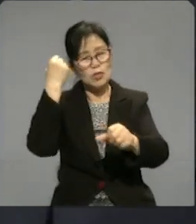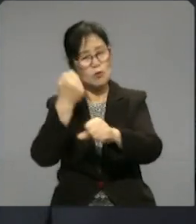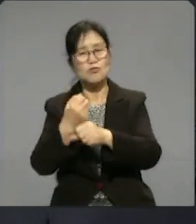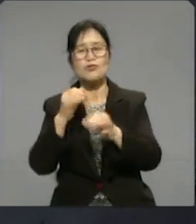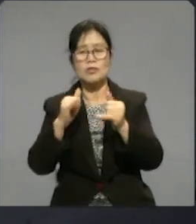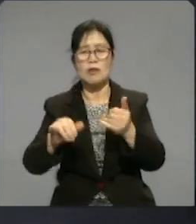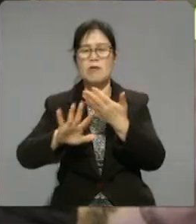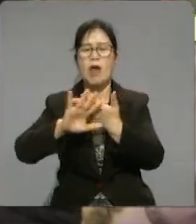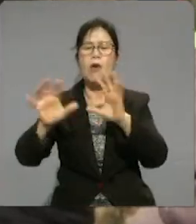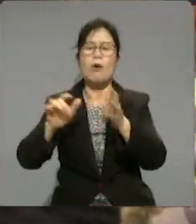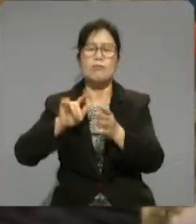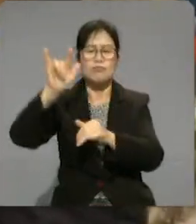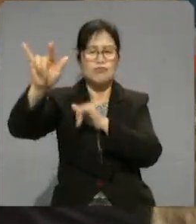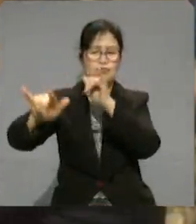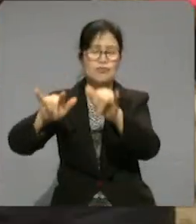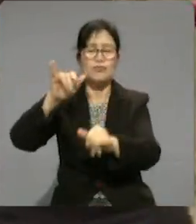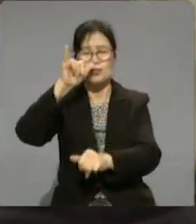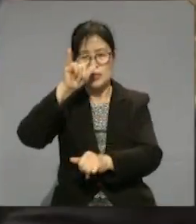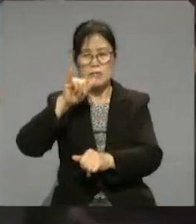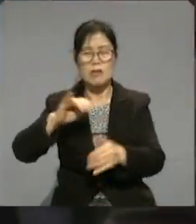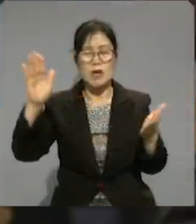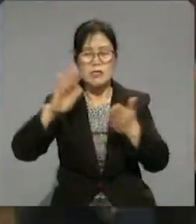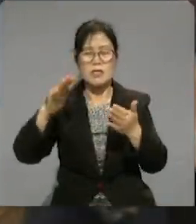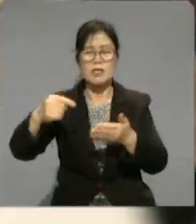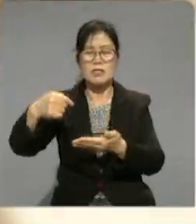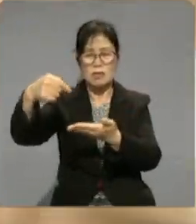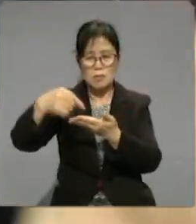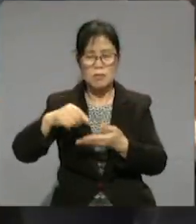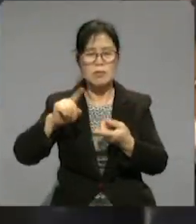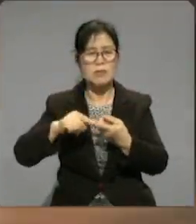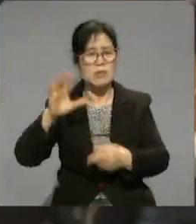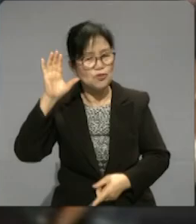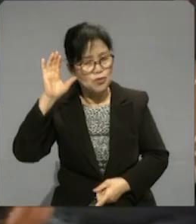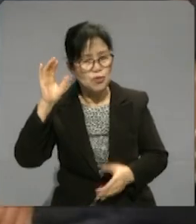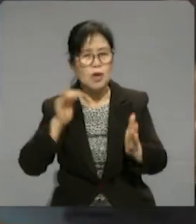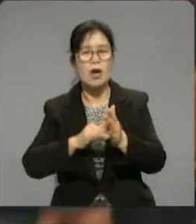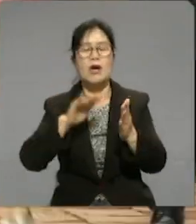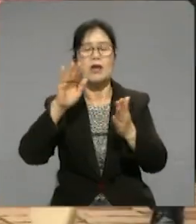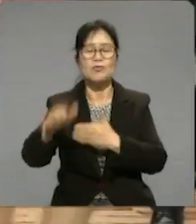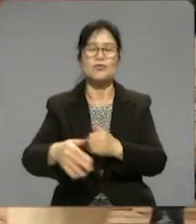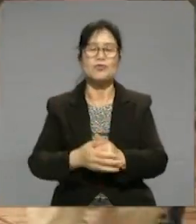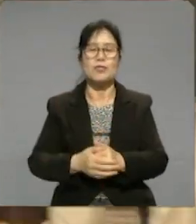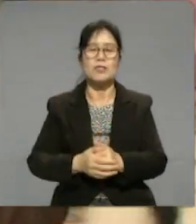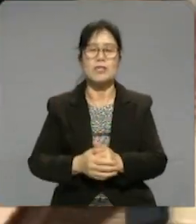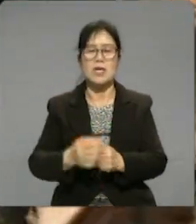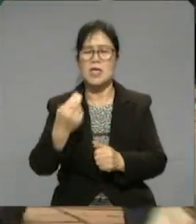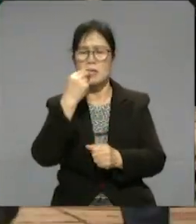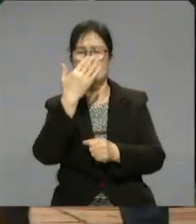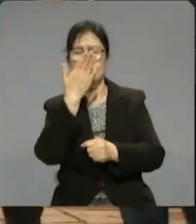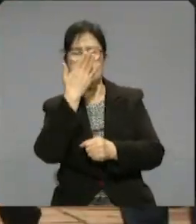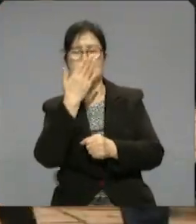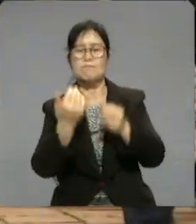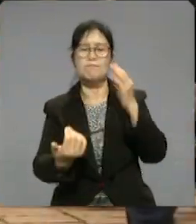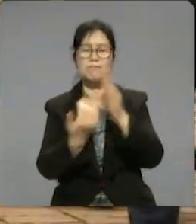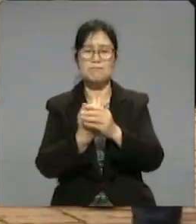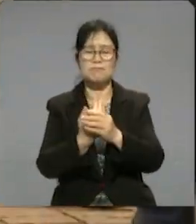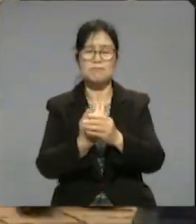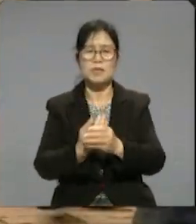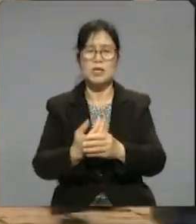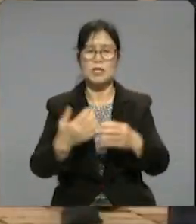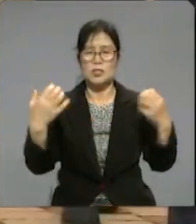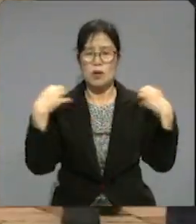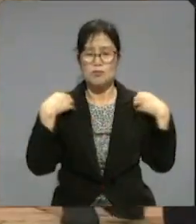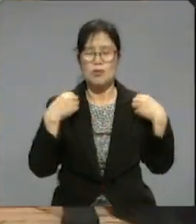연구자들이 해외로 떠나고 있다는 학생들의 지적을 경청한 뒤 이른바 입틀막 사태를 소환하며 정부